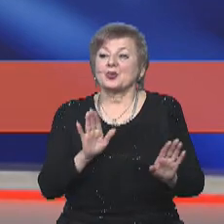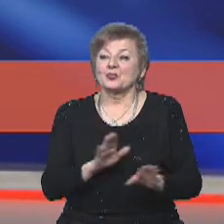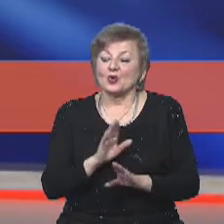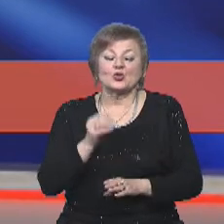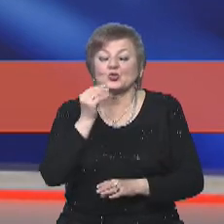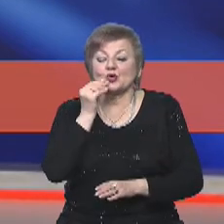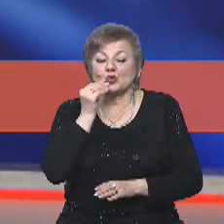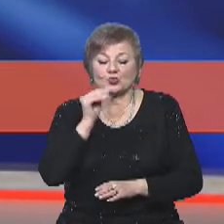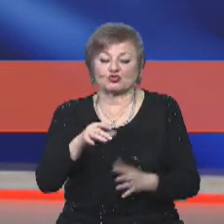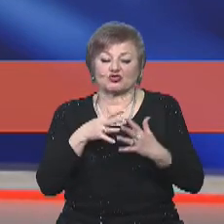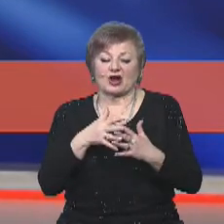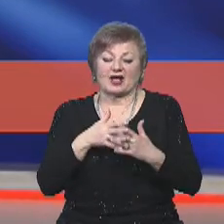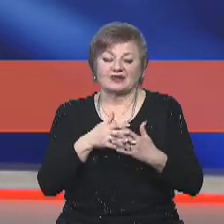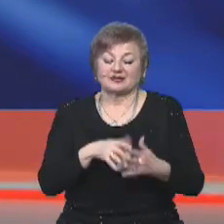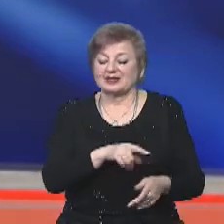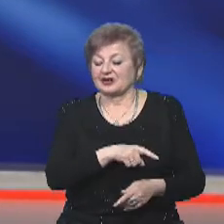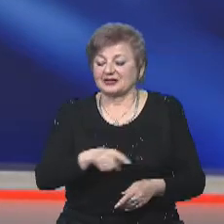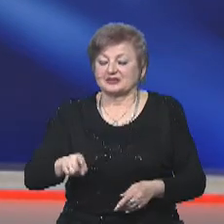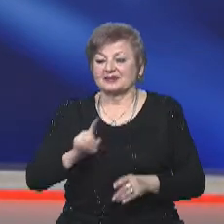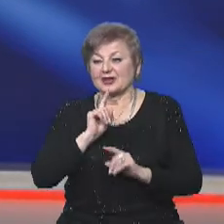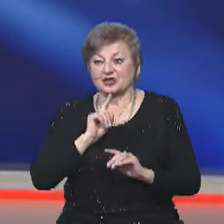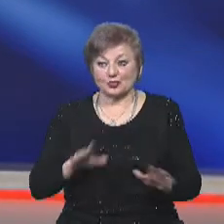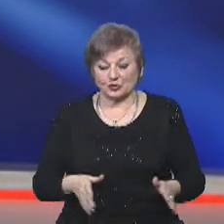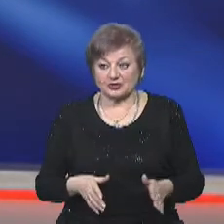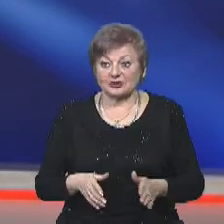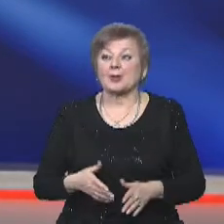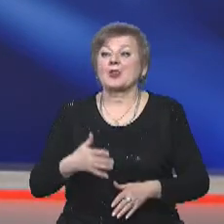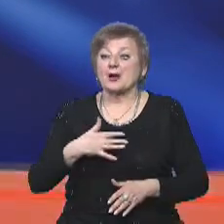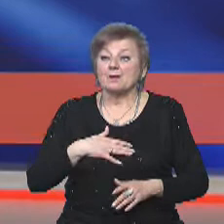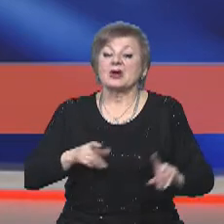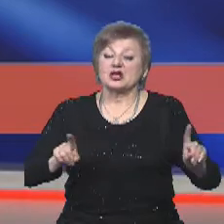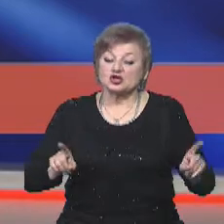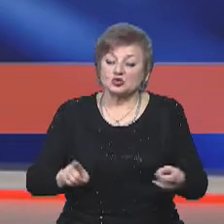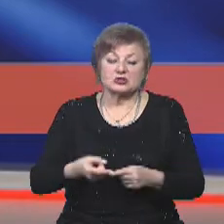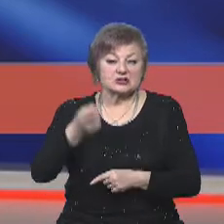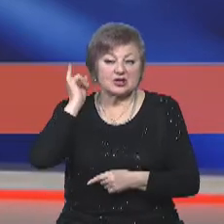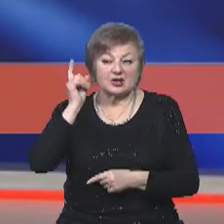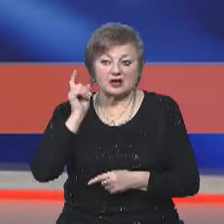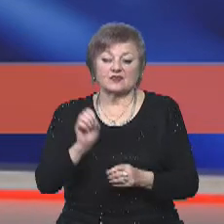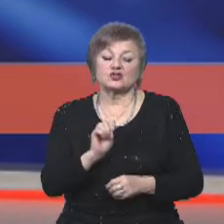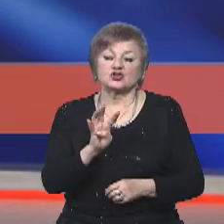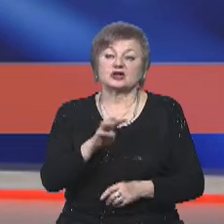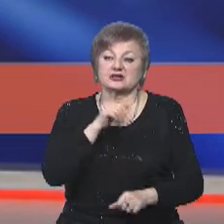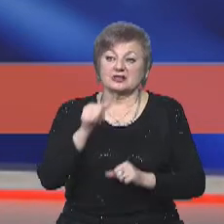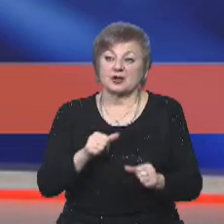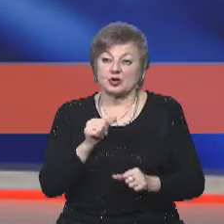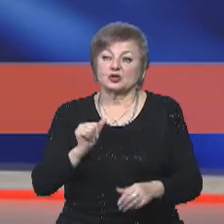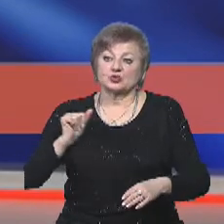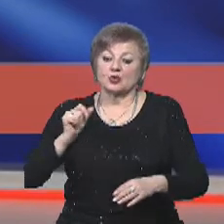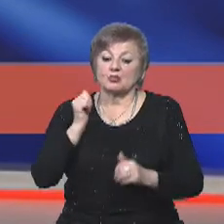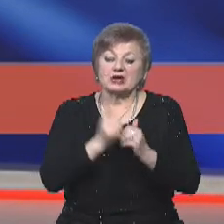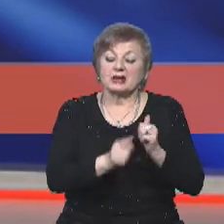будет проходить. Можно создать наглядовые рады. Мы создавали в свое время, в 2014 году, при